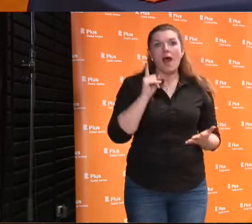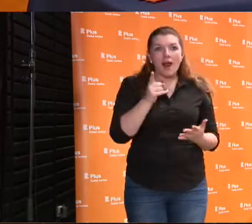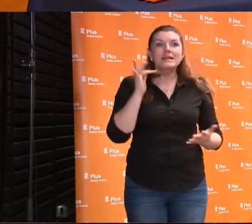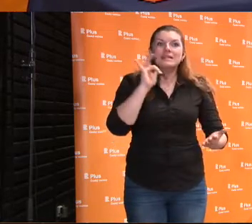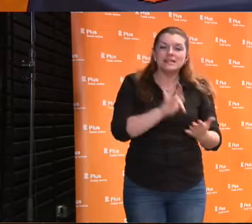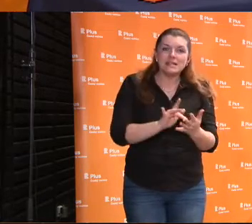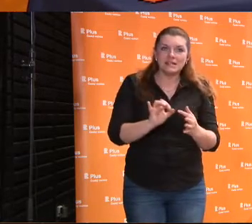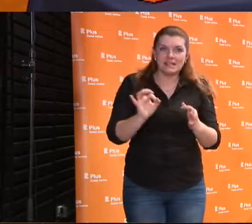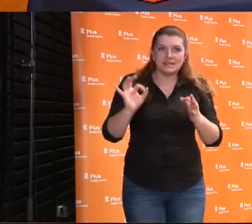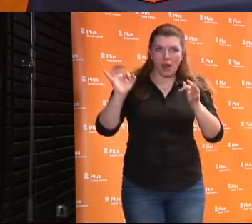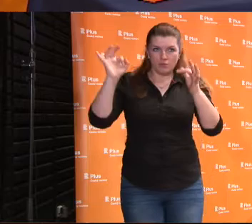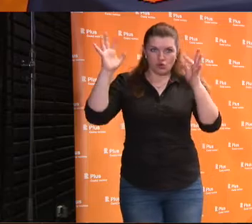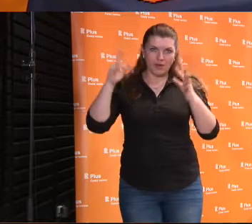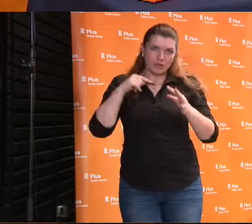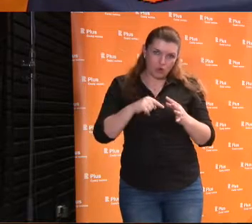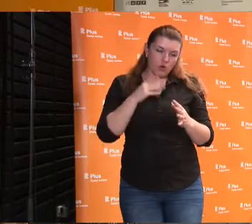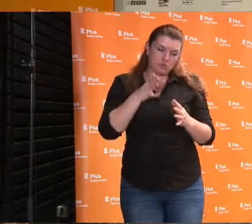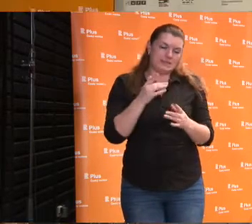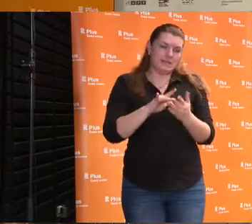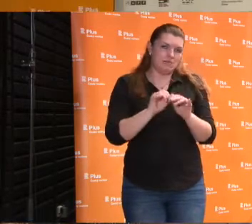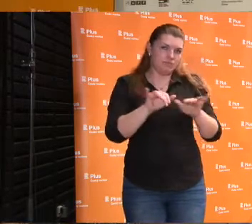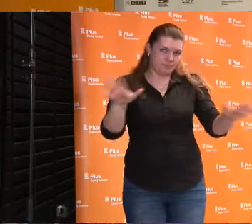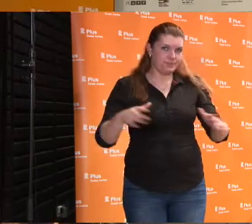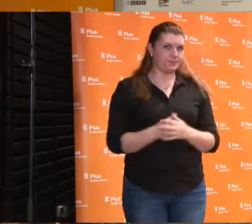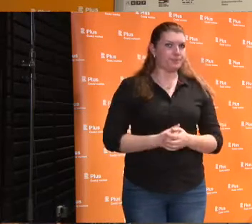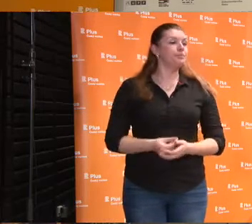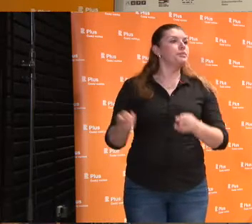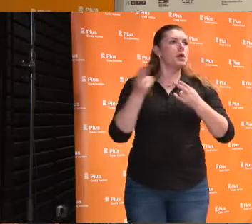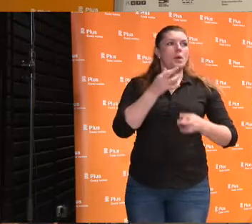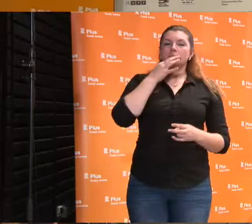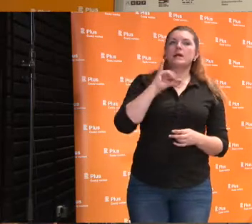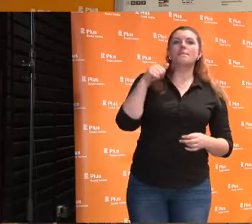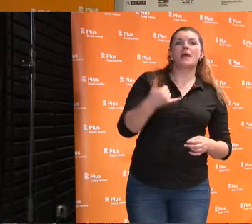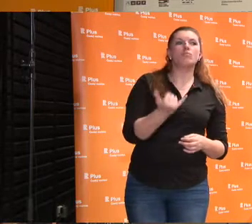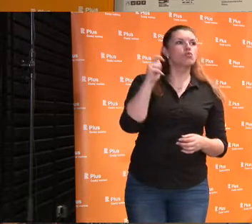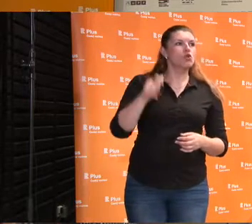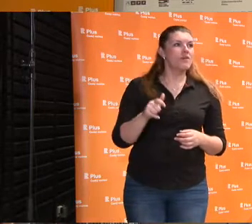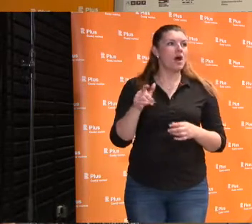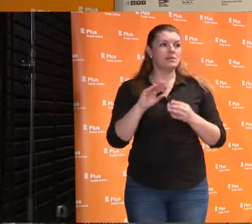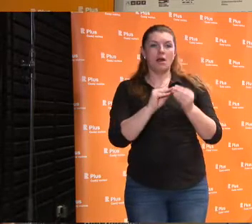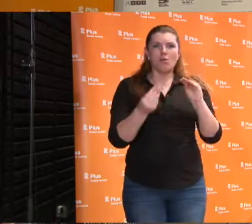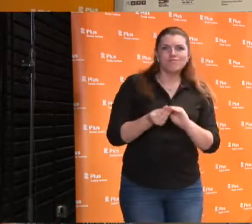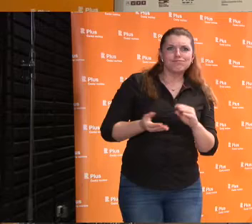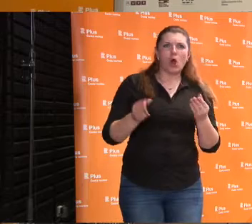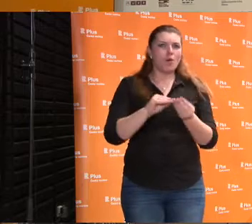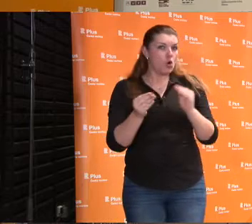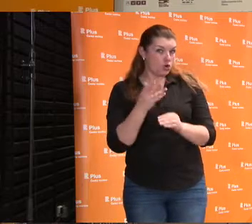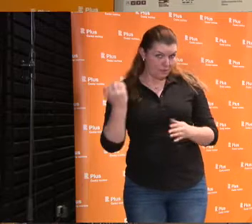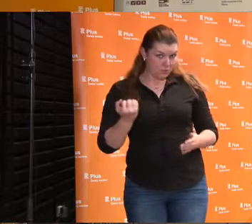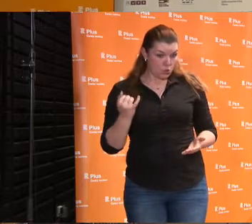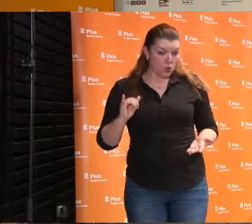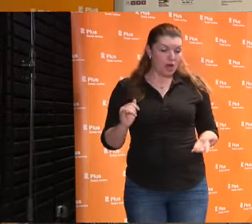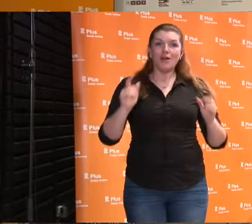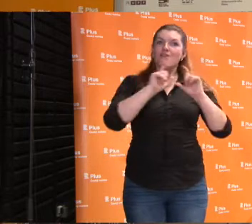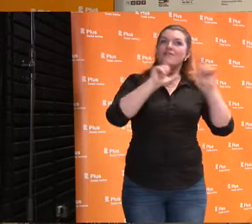ta je imanentní, ta se bude postupně rozvíjet. Říká Vladimír Špidla, paní Jaburková, funguje to v biznisu tak, že firmy